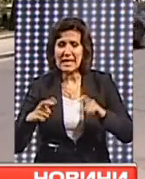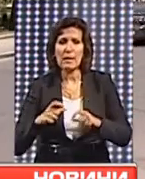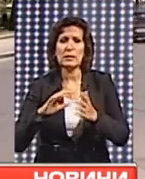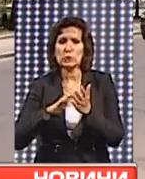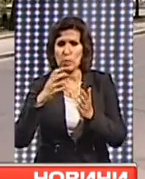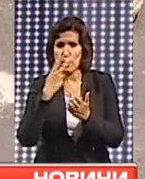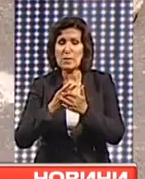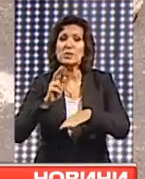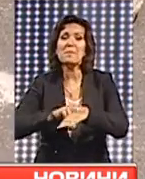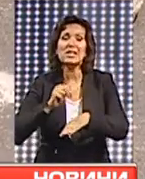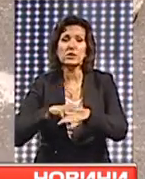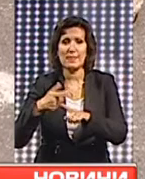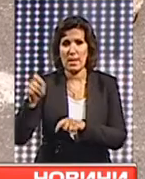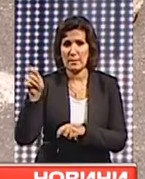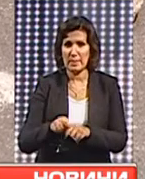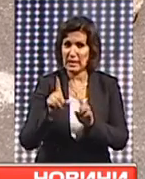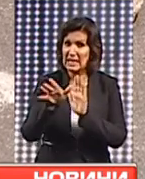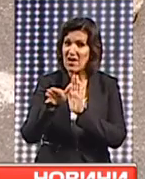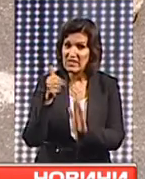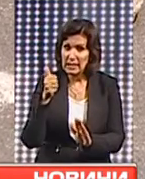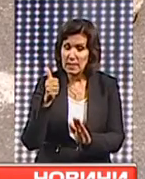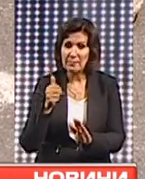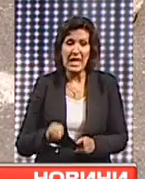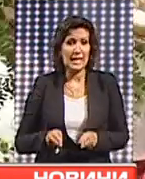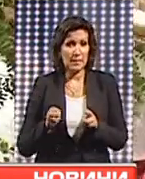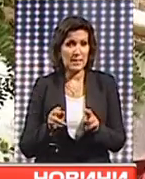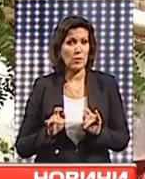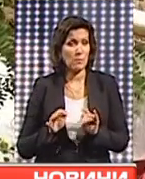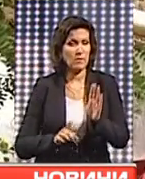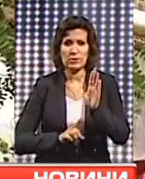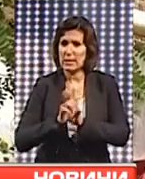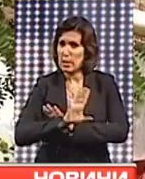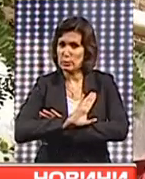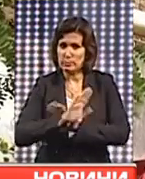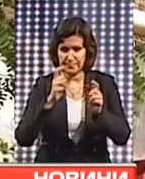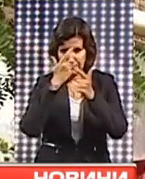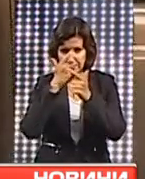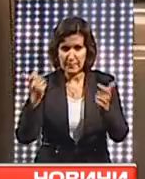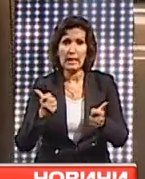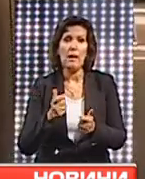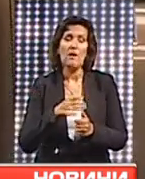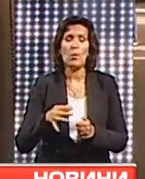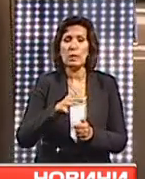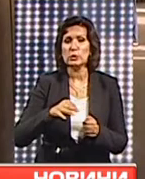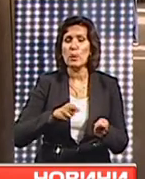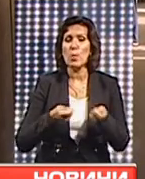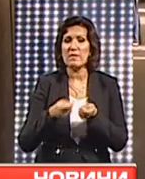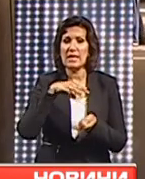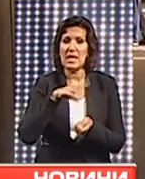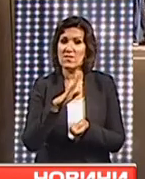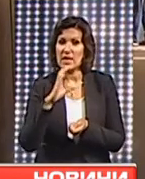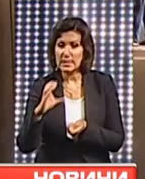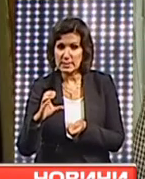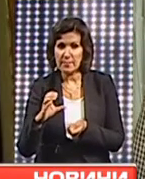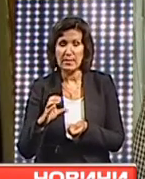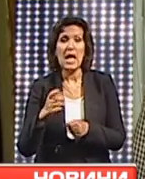скло побачили міліціонери, які прибули на виклик. Кримінального провадження не розпочинали, так повідомили в прес-службі обласного управління МВС.